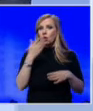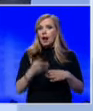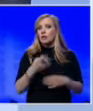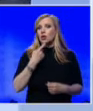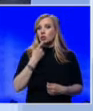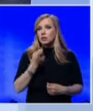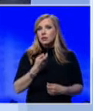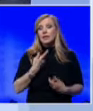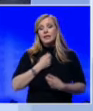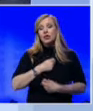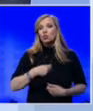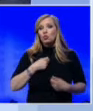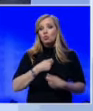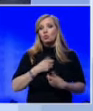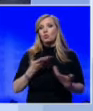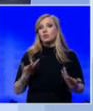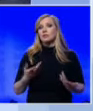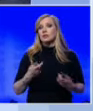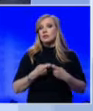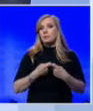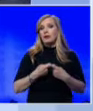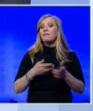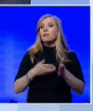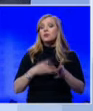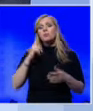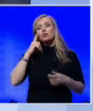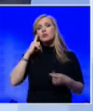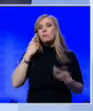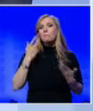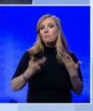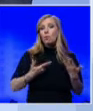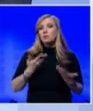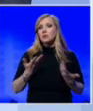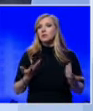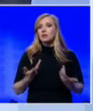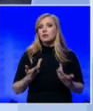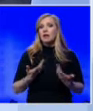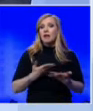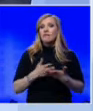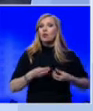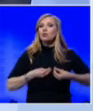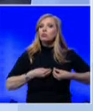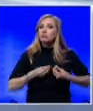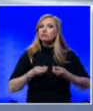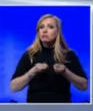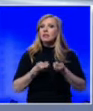годината, е трудно постижима, въпреки че може да се помисли за такава, която да